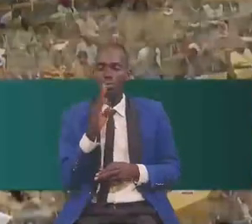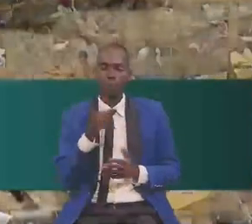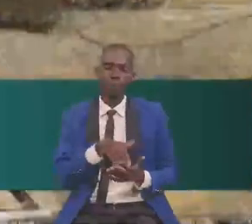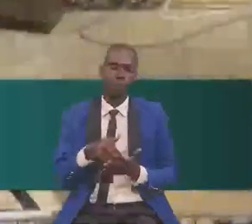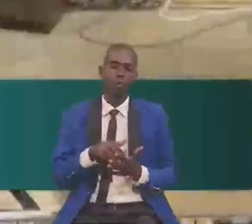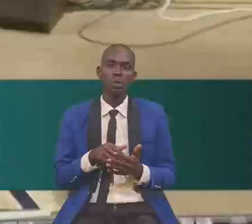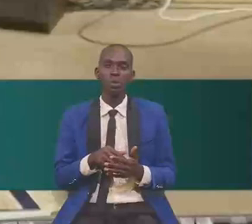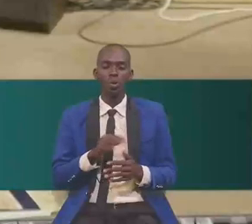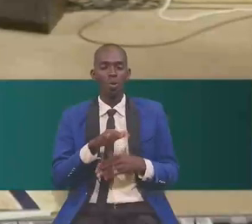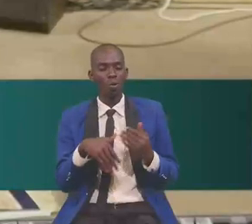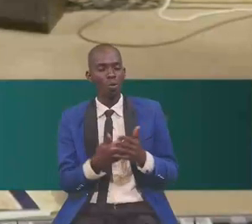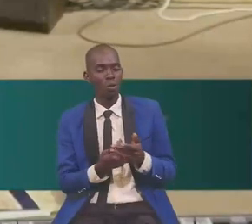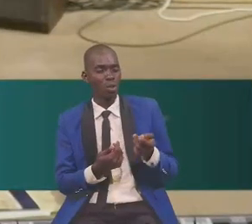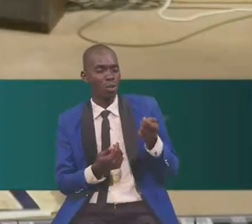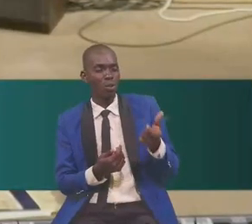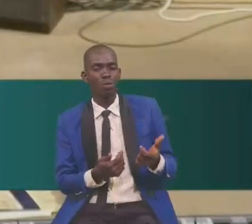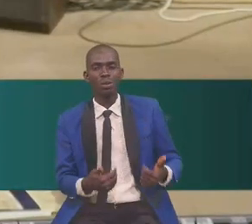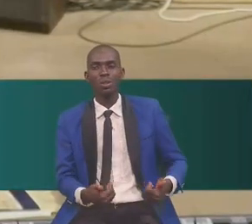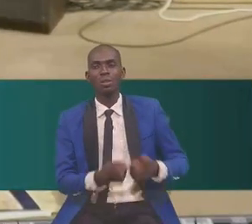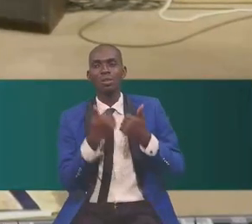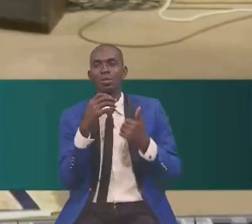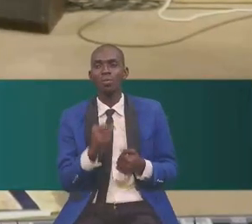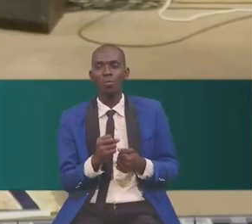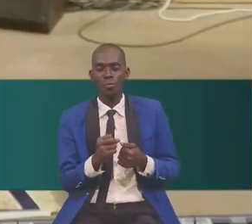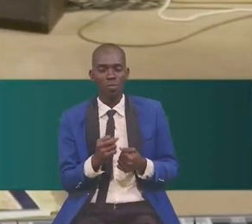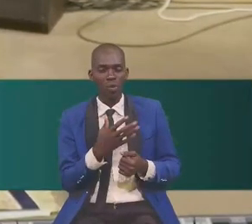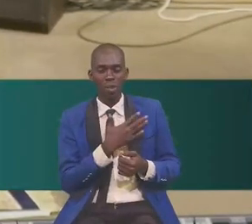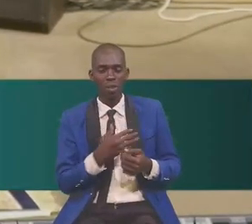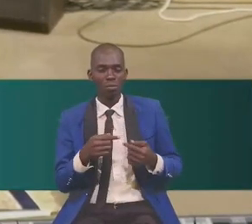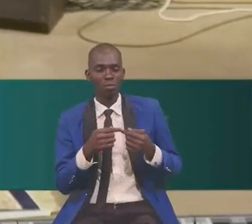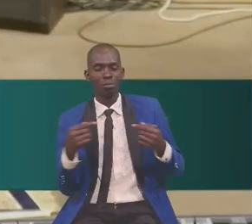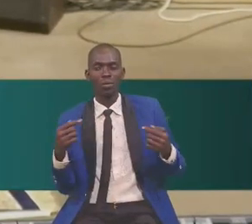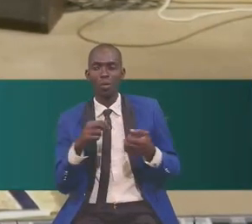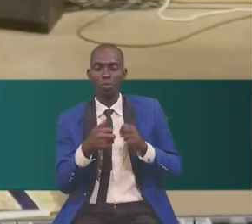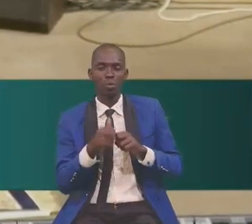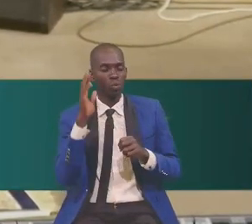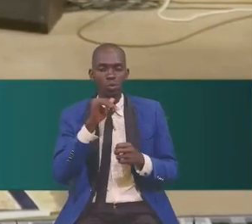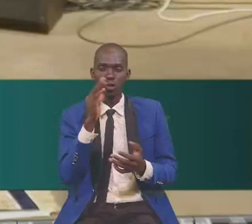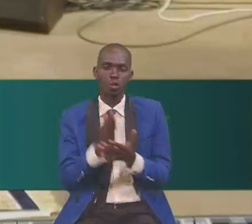Ces petits adversaires, ces adversités ne vont pas t'arrêter.